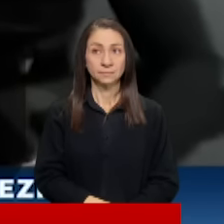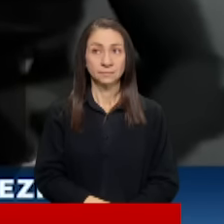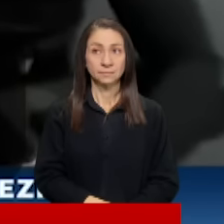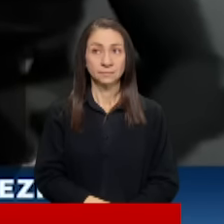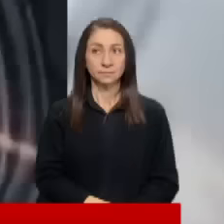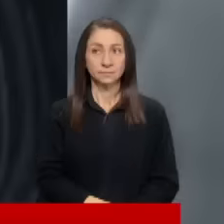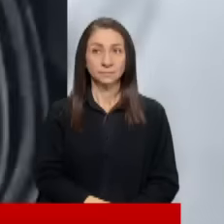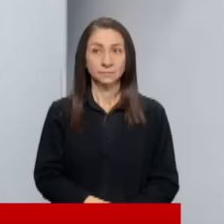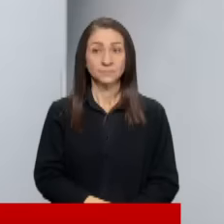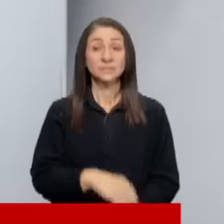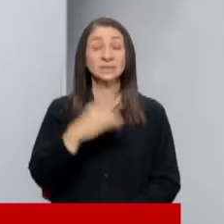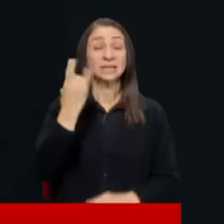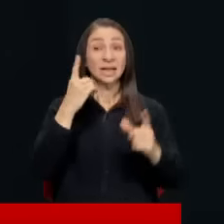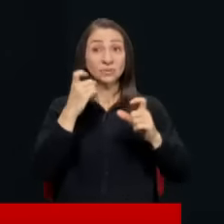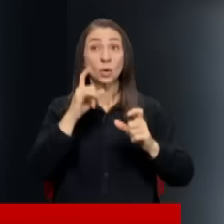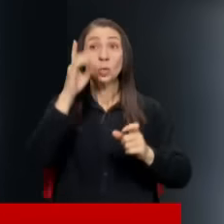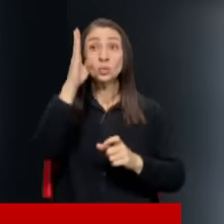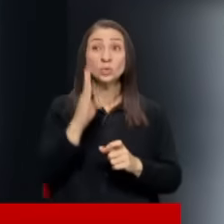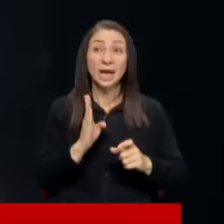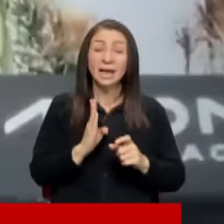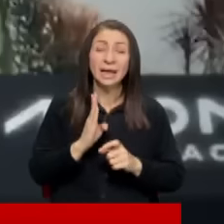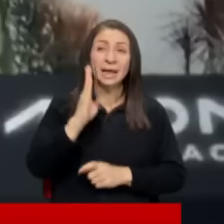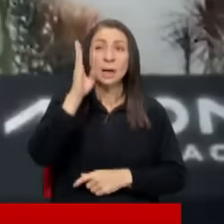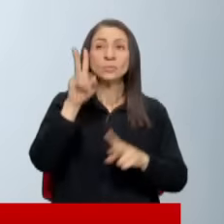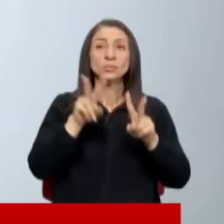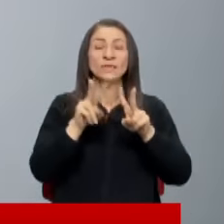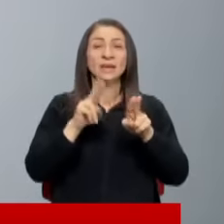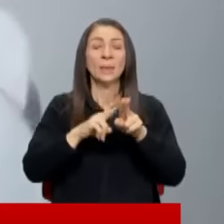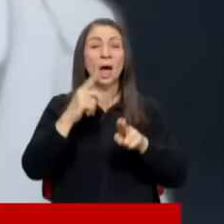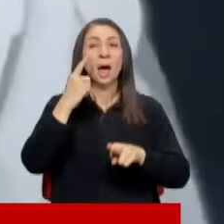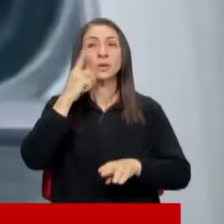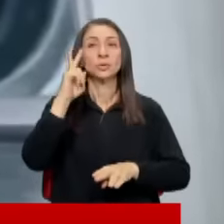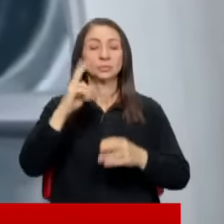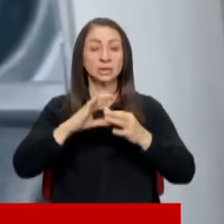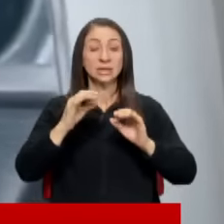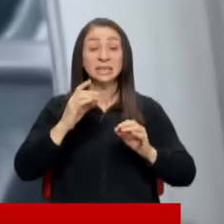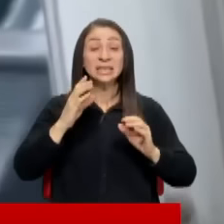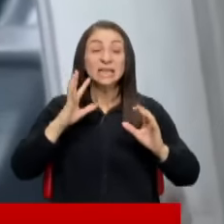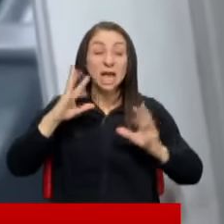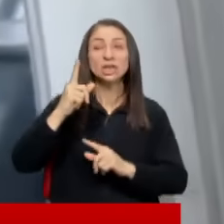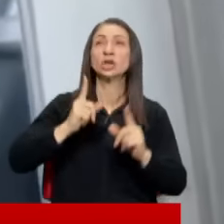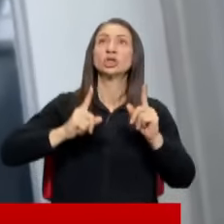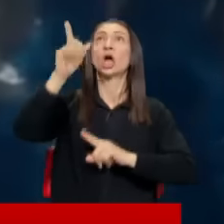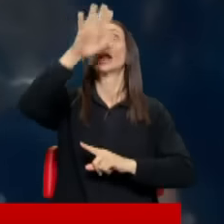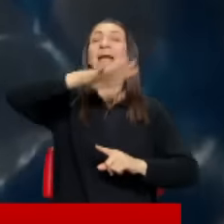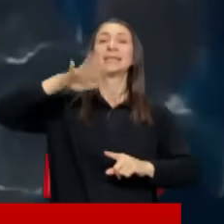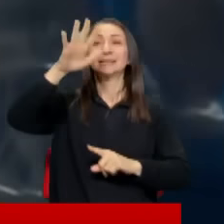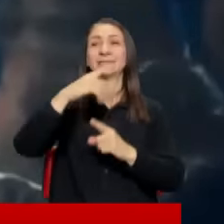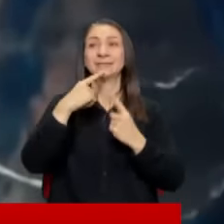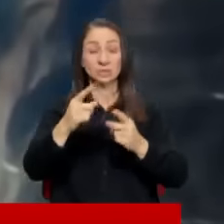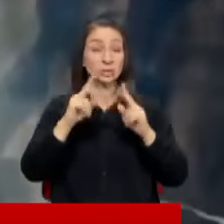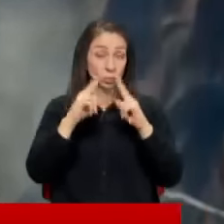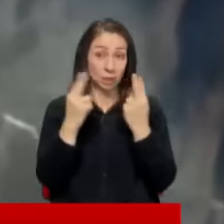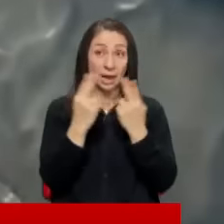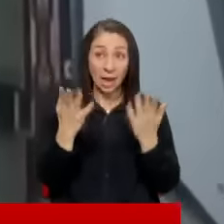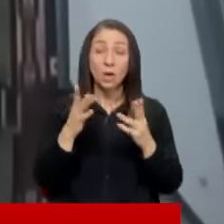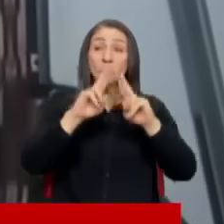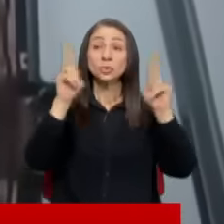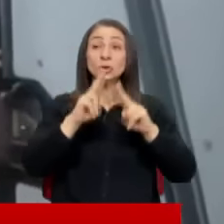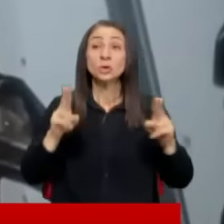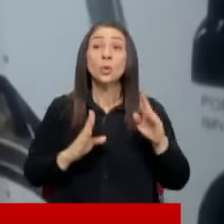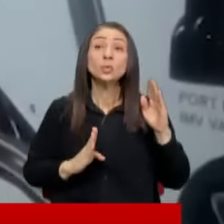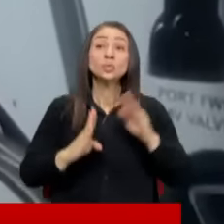istikbal göklerdedir. Gezer Avcı uzaya ilk ulaştığında Mustafa Kemal Atatürk'ün sözü istikbal göklerdedir diye seslenmişti dünyaya.